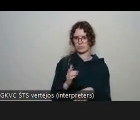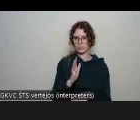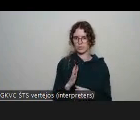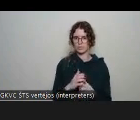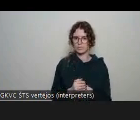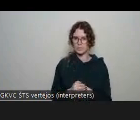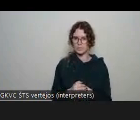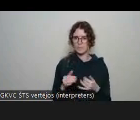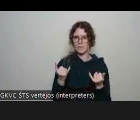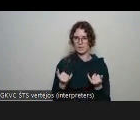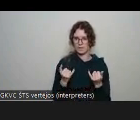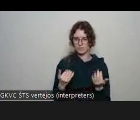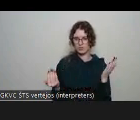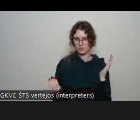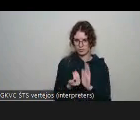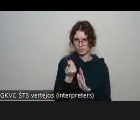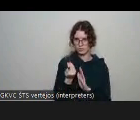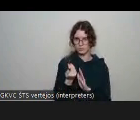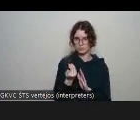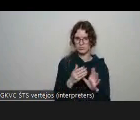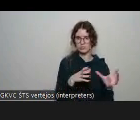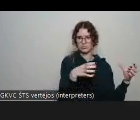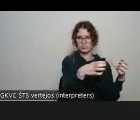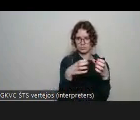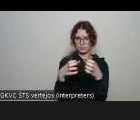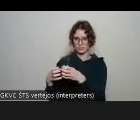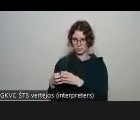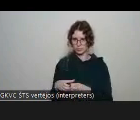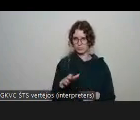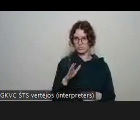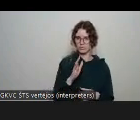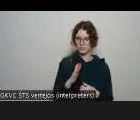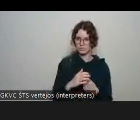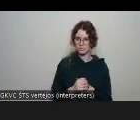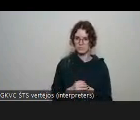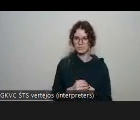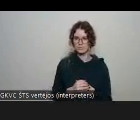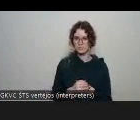Taigi dabar vėl suskirsime jūs į grupės.